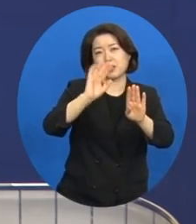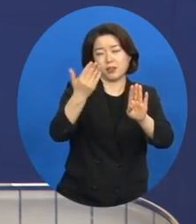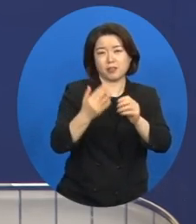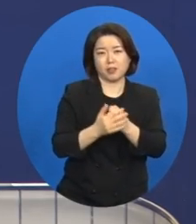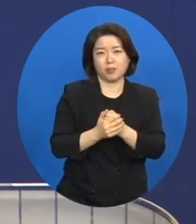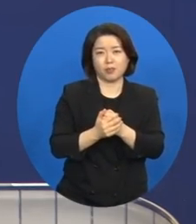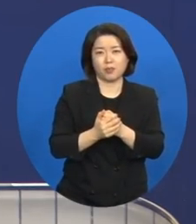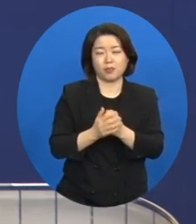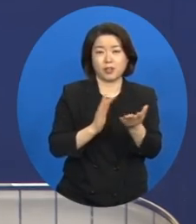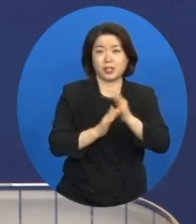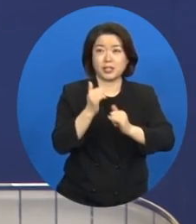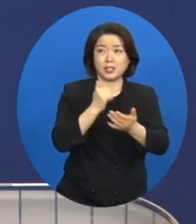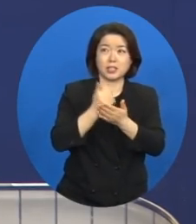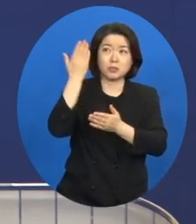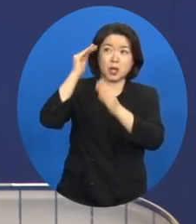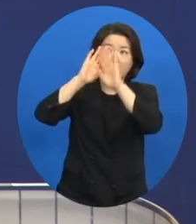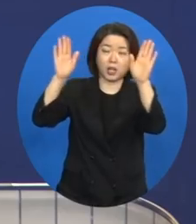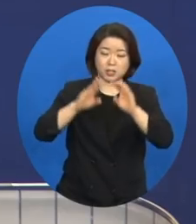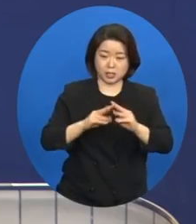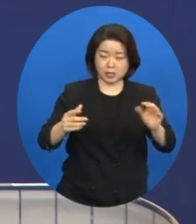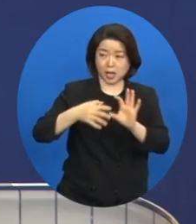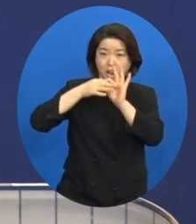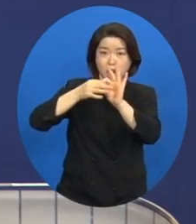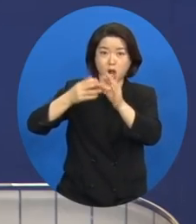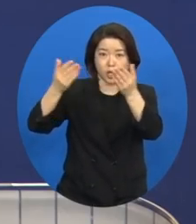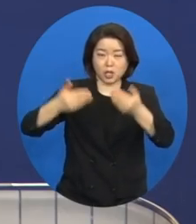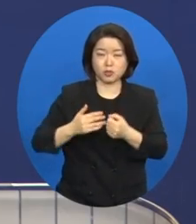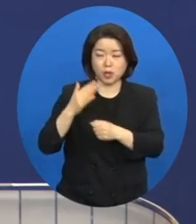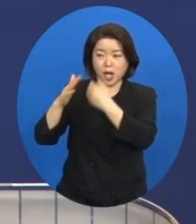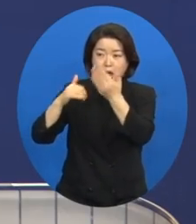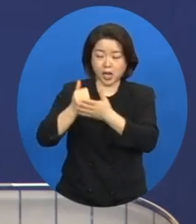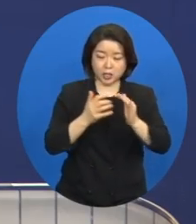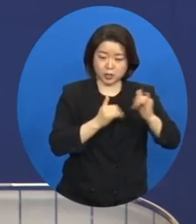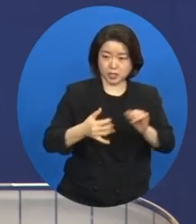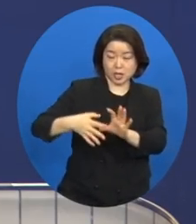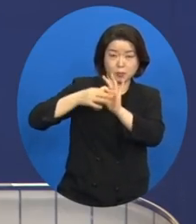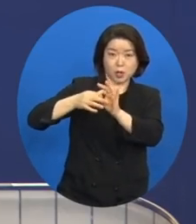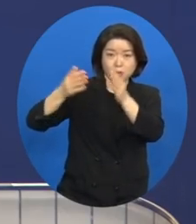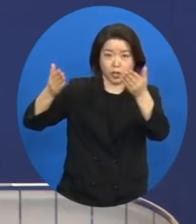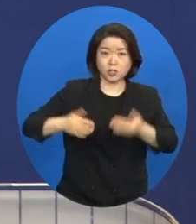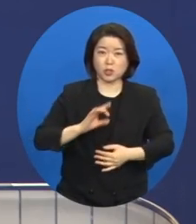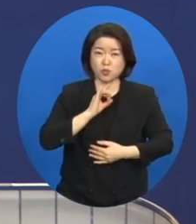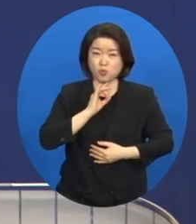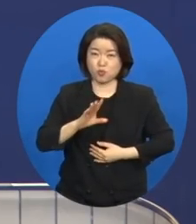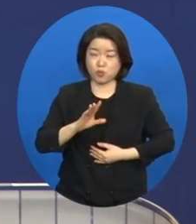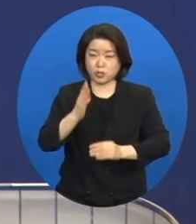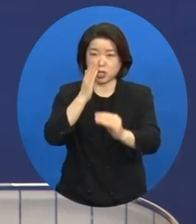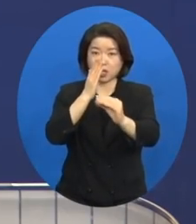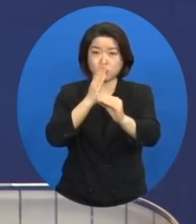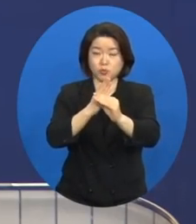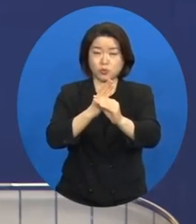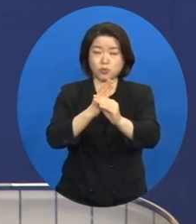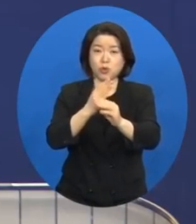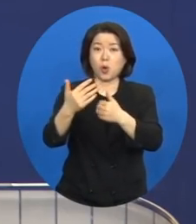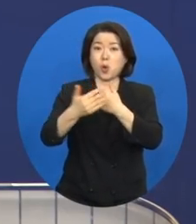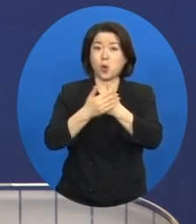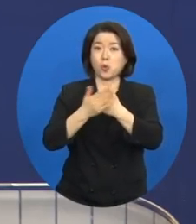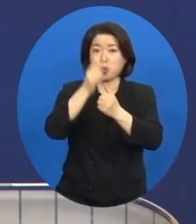예수님은 하늘과 땅을 연결하는, 하나님과 사람과 사람 사이를 연결할 수 있는 유일한 중보자이시기